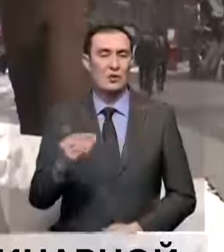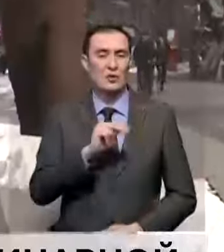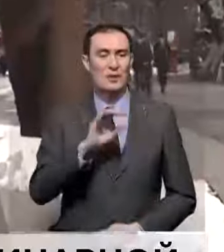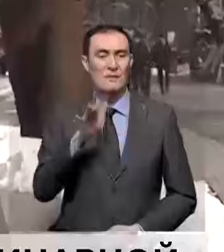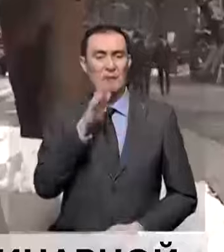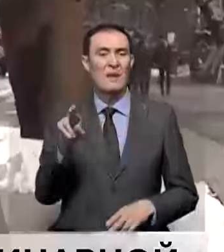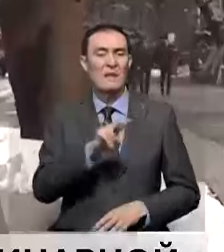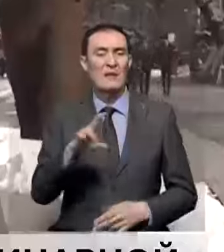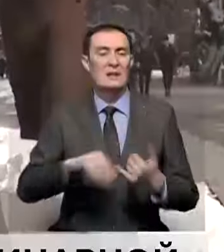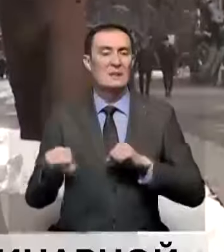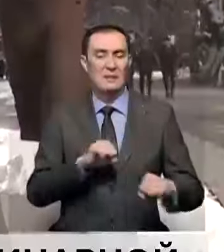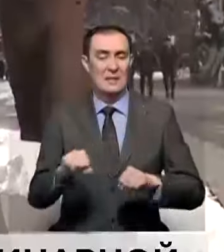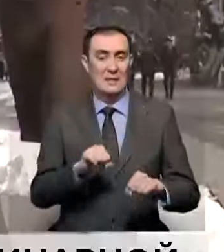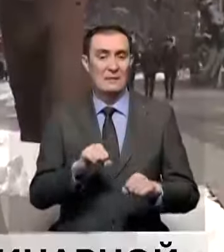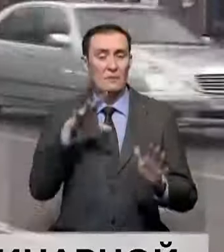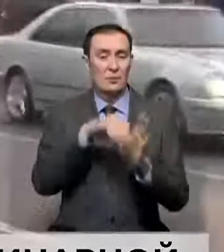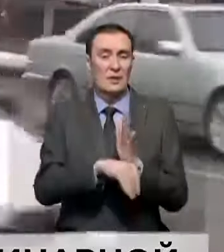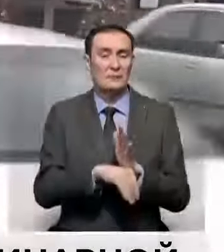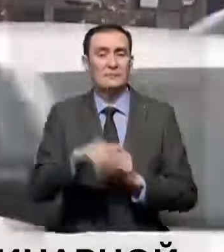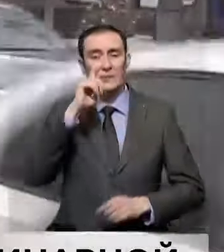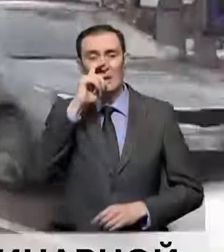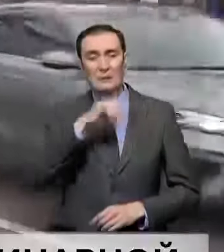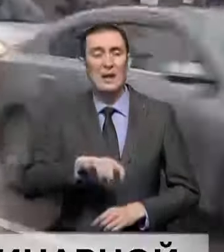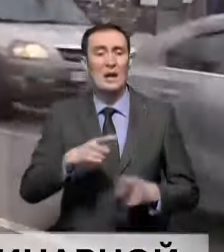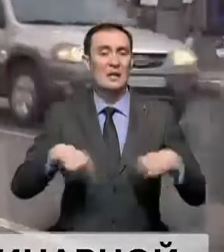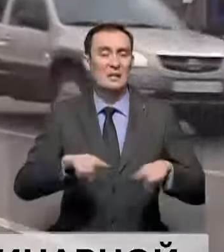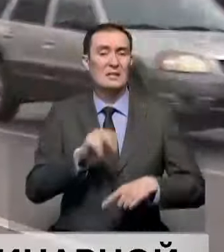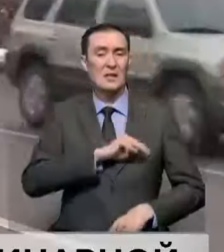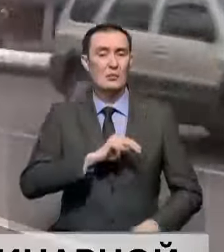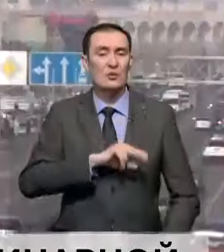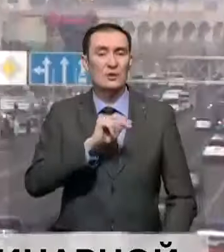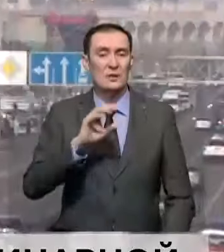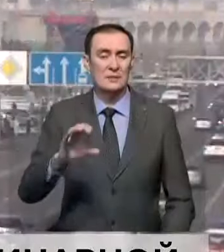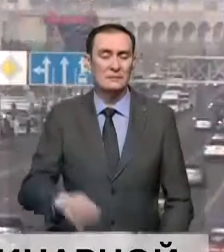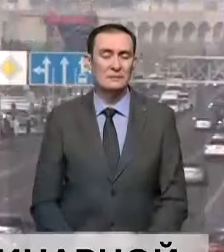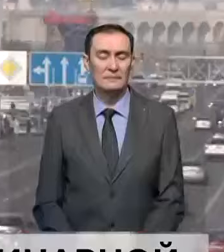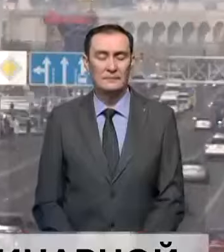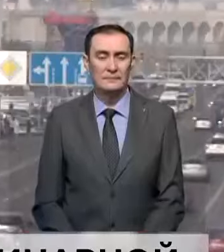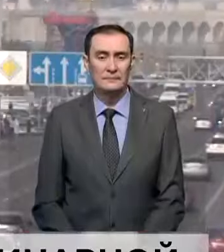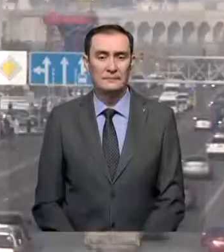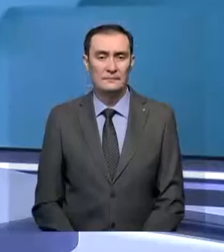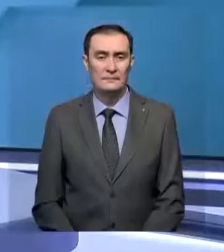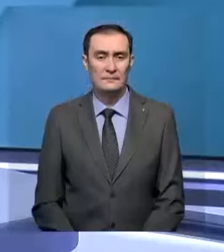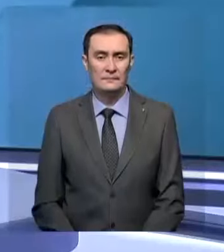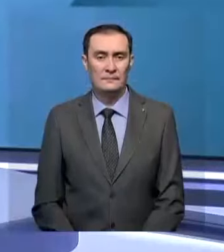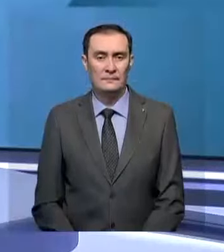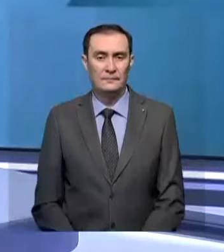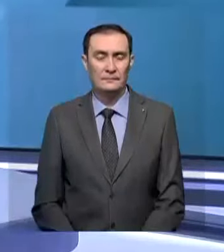спасателей при январском землетрясении. Среди них слабая организация работ при ЧС.